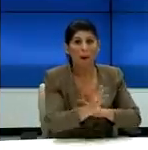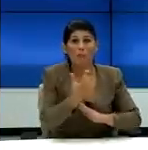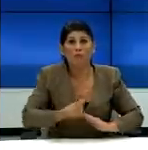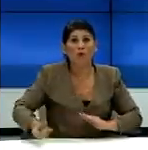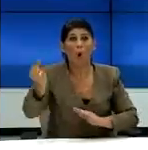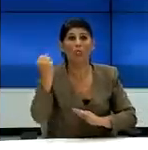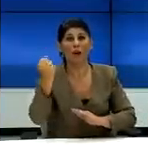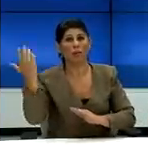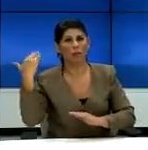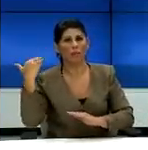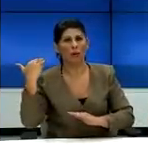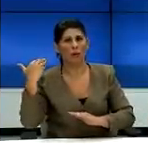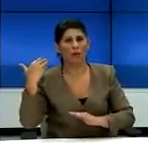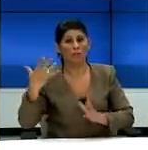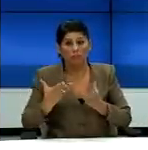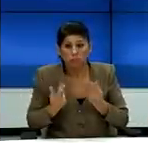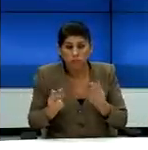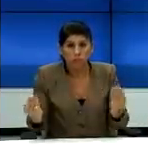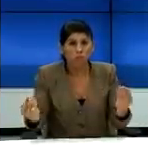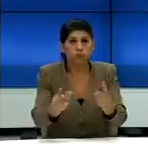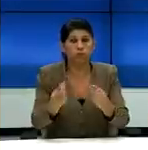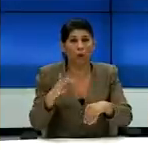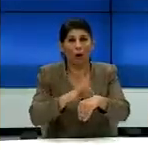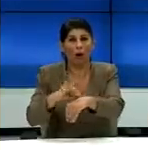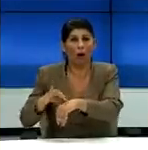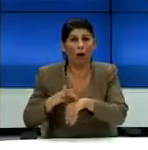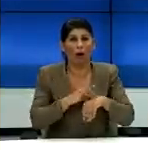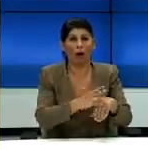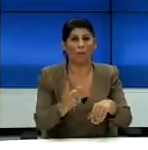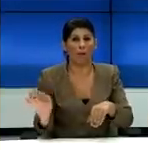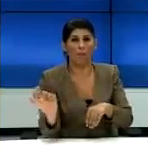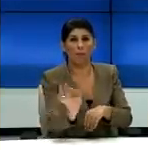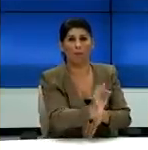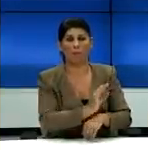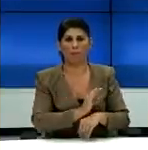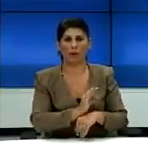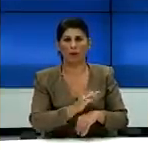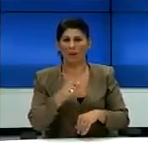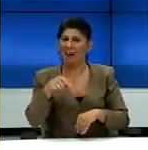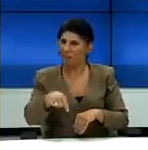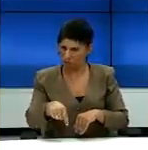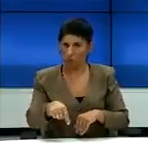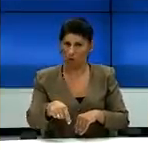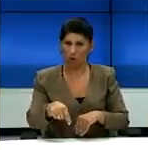πρώτο. Μαζικότερο τουλάχιστον σε ό,τι αφορά τα κρούσματα. Και αυτό